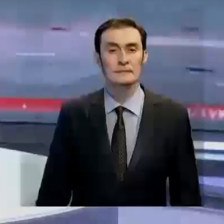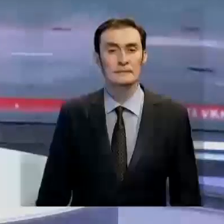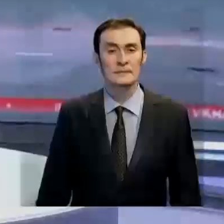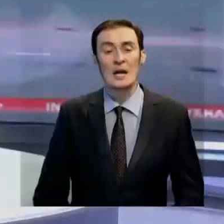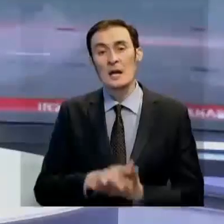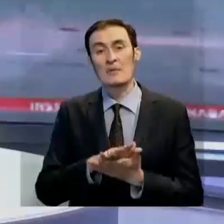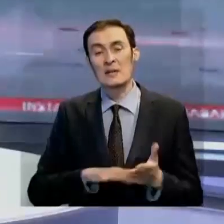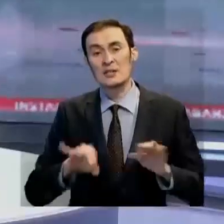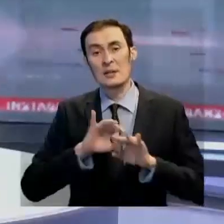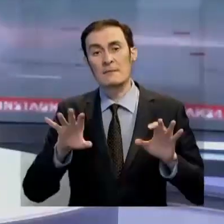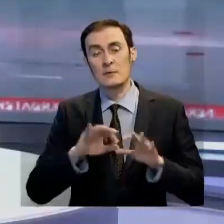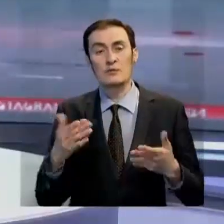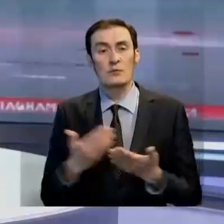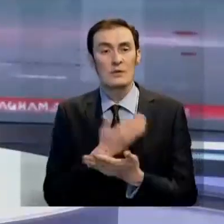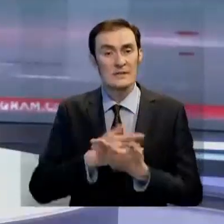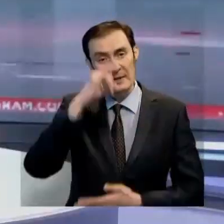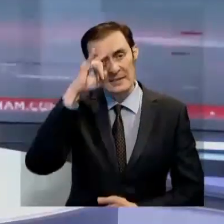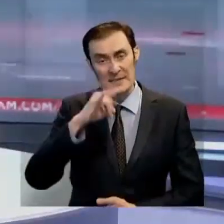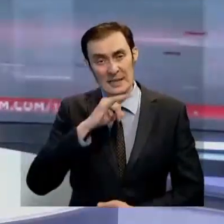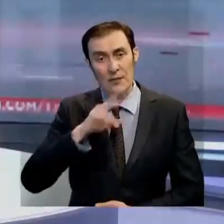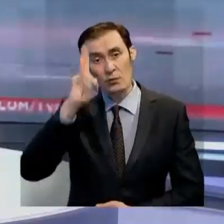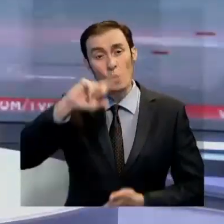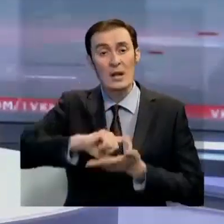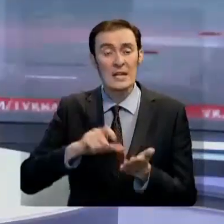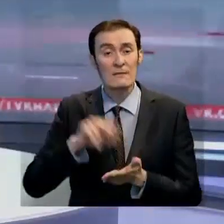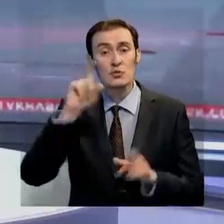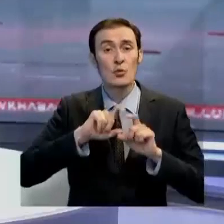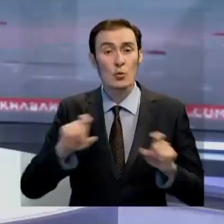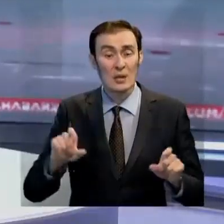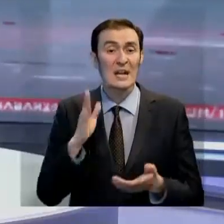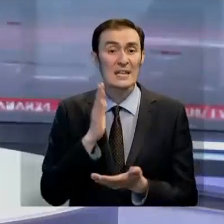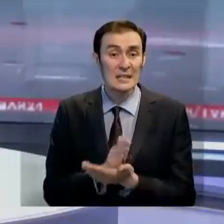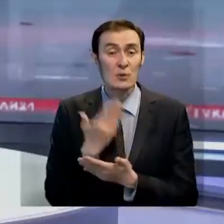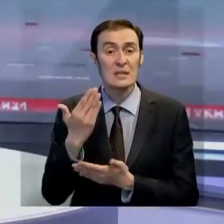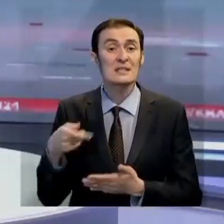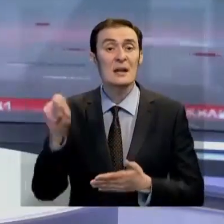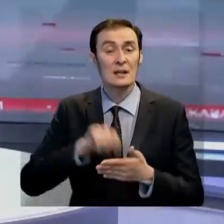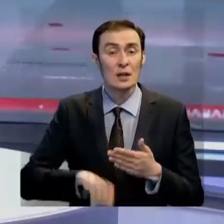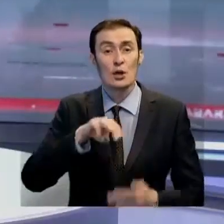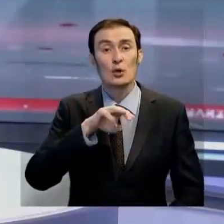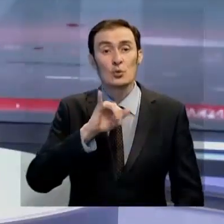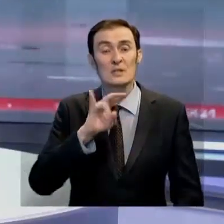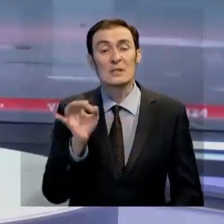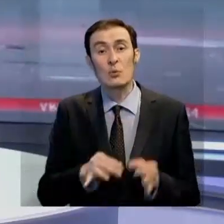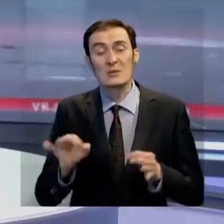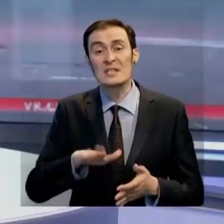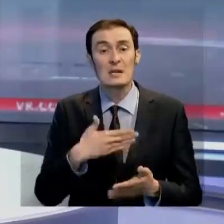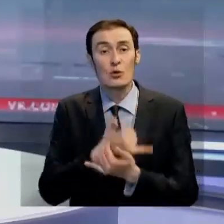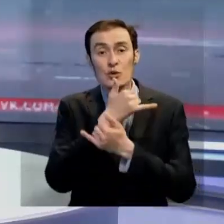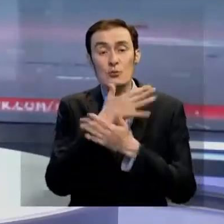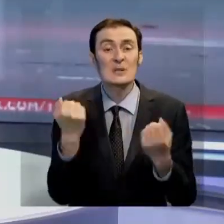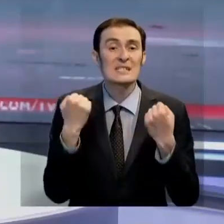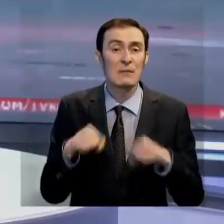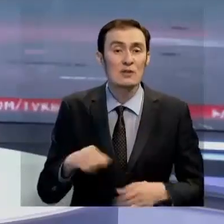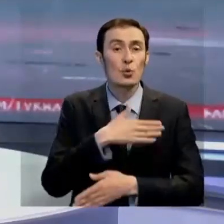Продолжая выпуск и вновь о событиях в нашей стране. Уборные при школах есть, но они закрыты. В Туркестанской области до сих пор не могут избавиться